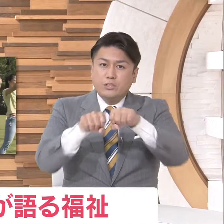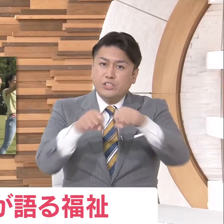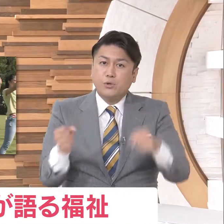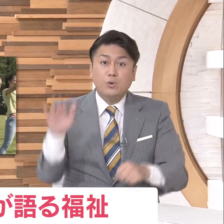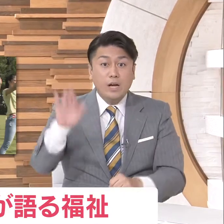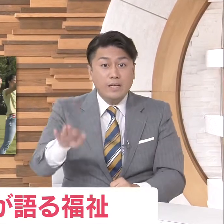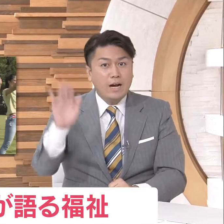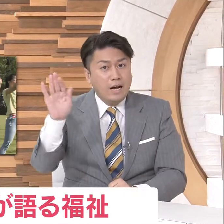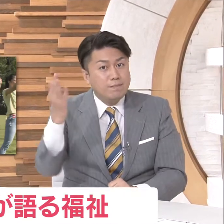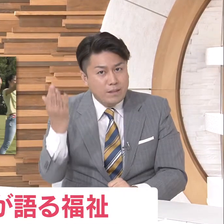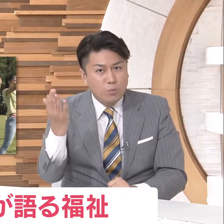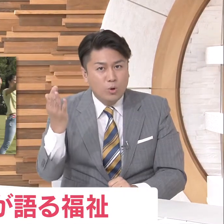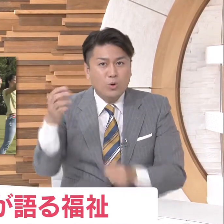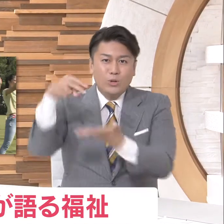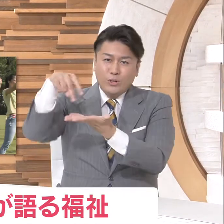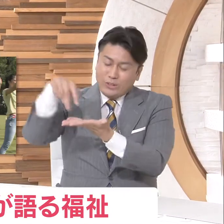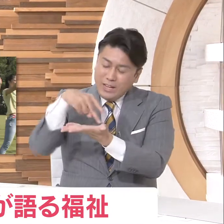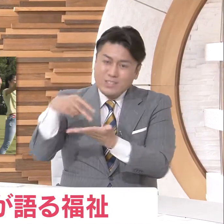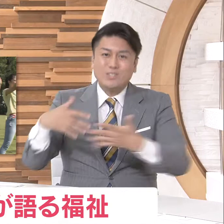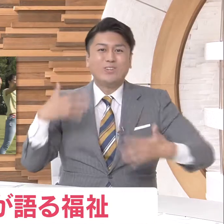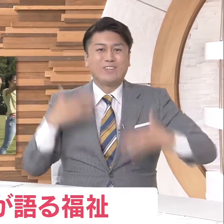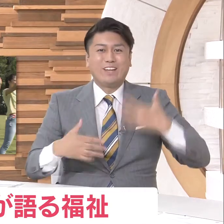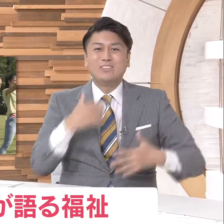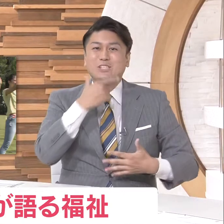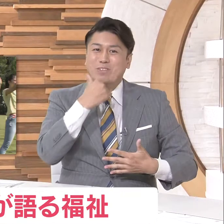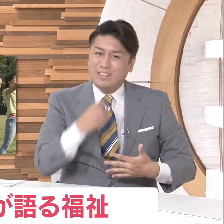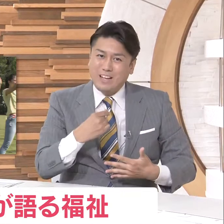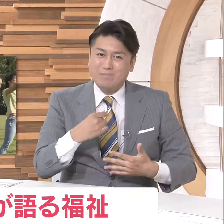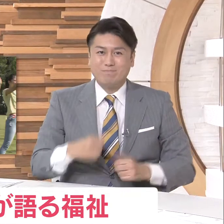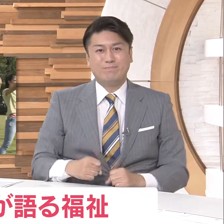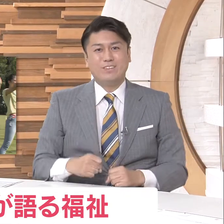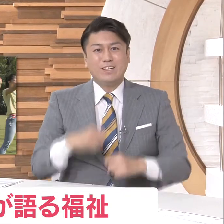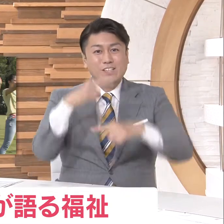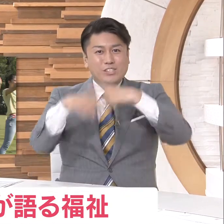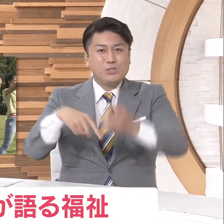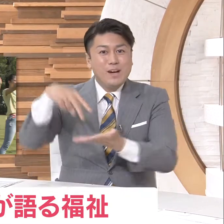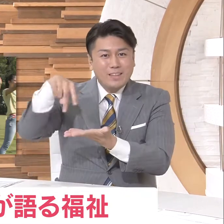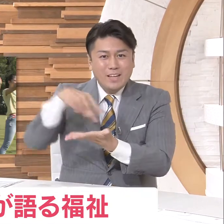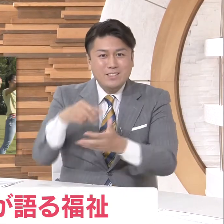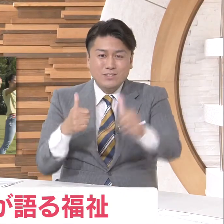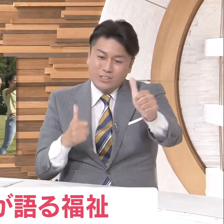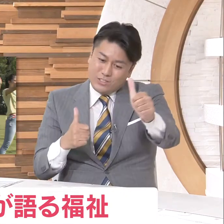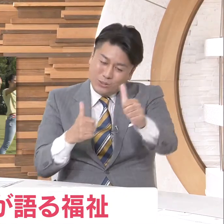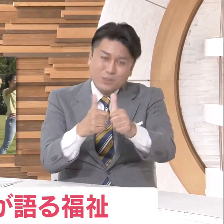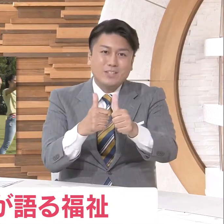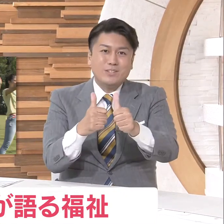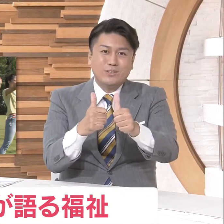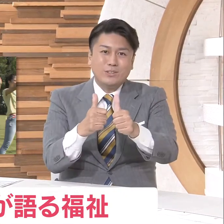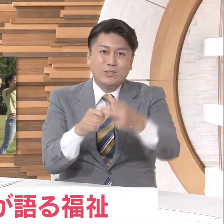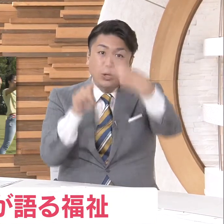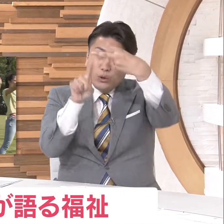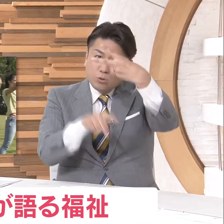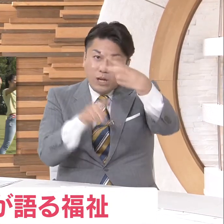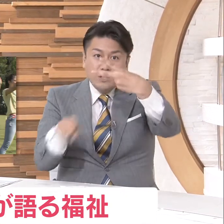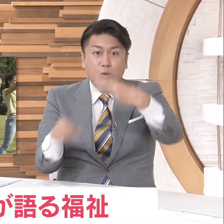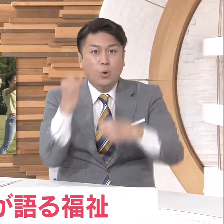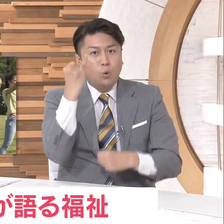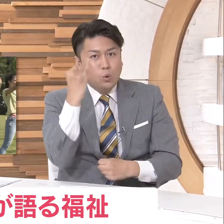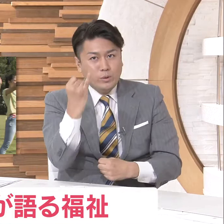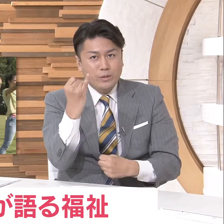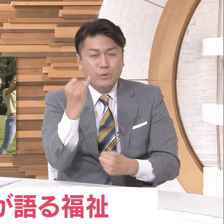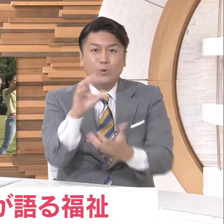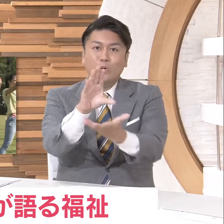聴覚に障害があってもダンスを楽しみたい、手話ダンスに挑戦する2人